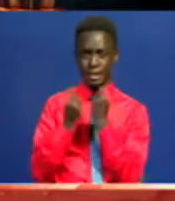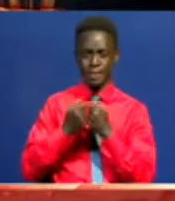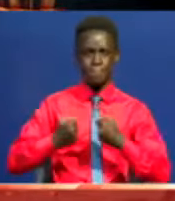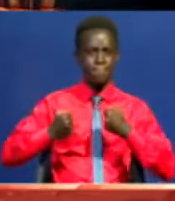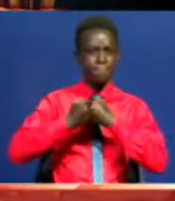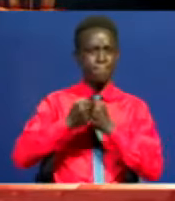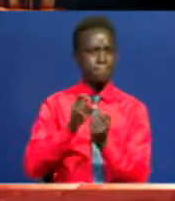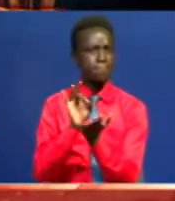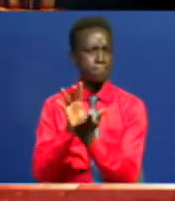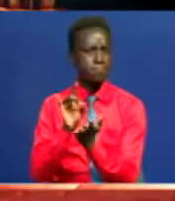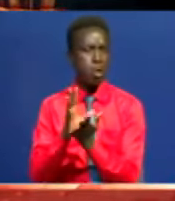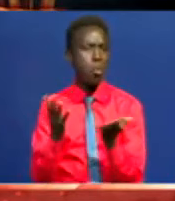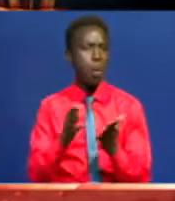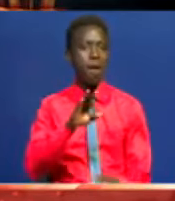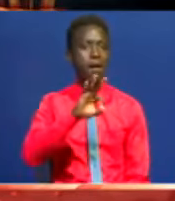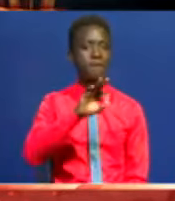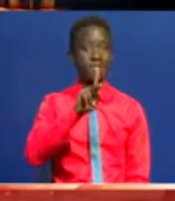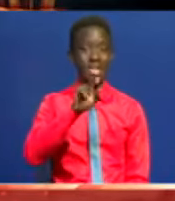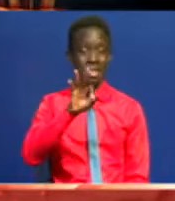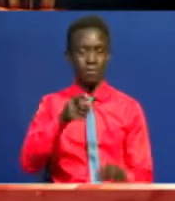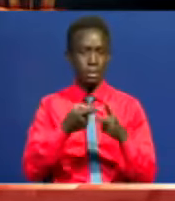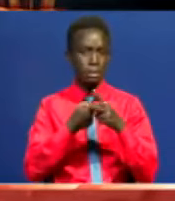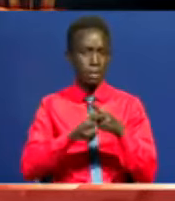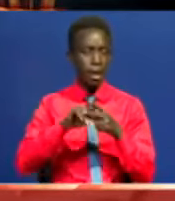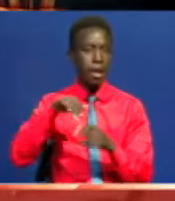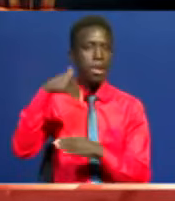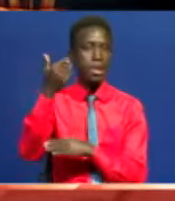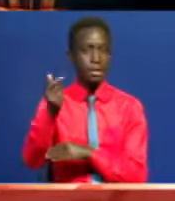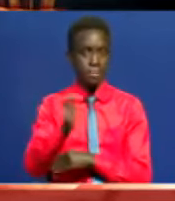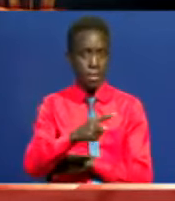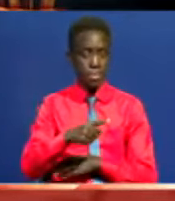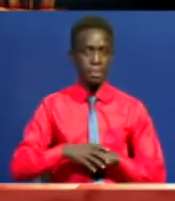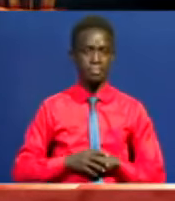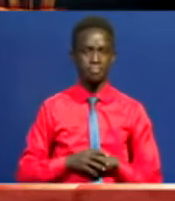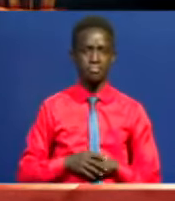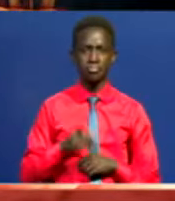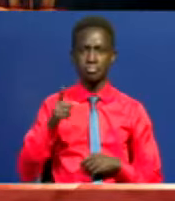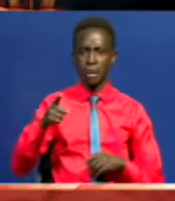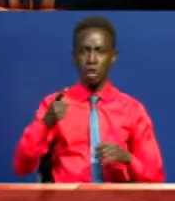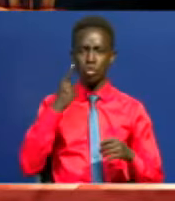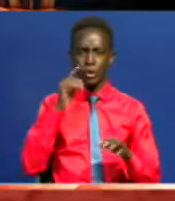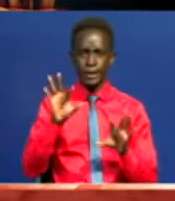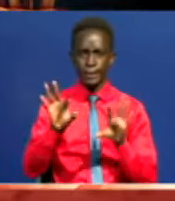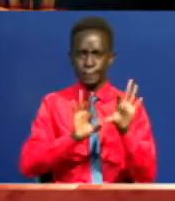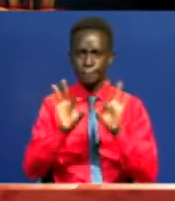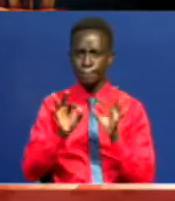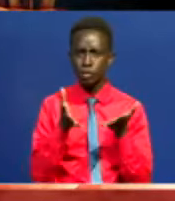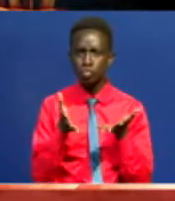la FKF ambayo itaanza mwezi ujao. Draw ya mechi hizo iliandaliwa